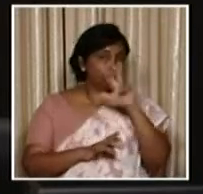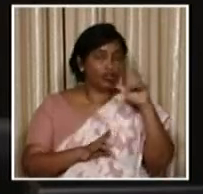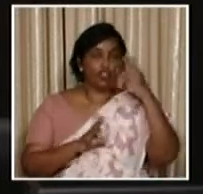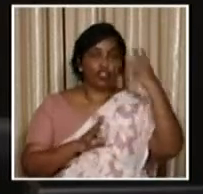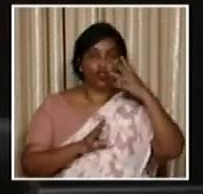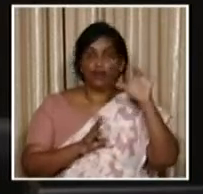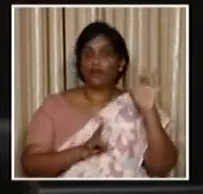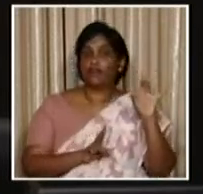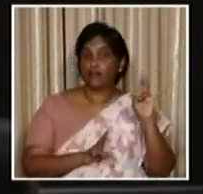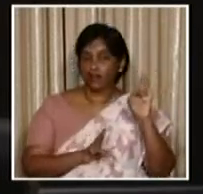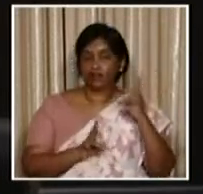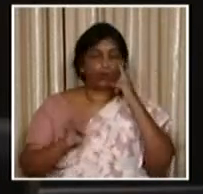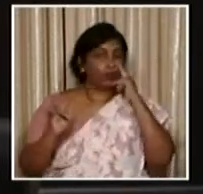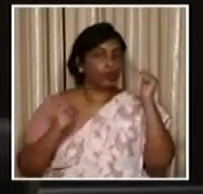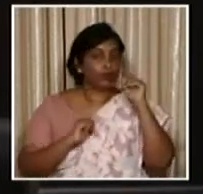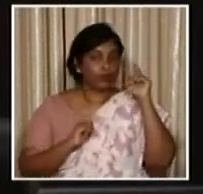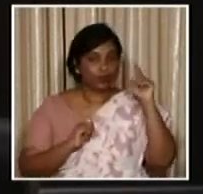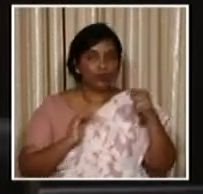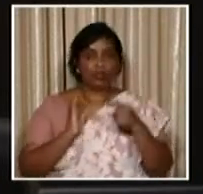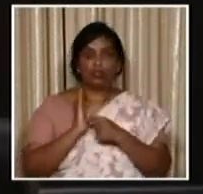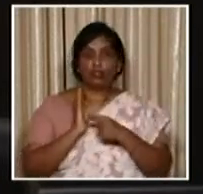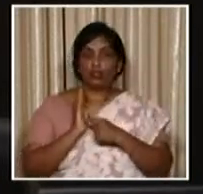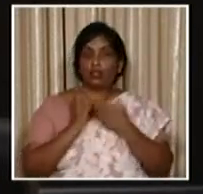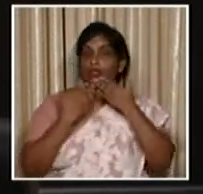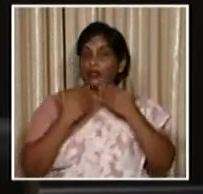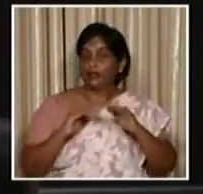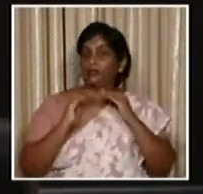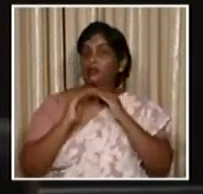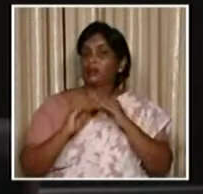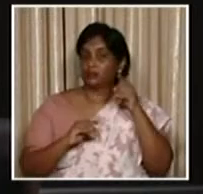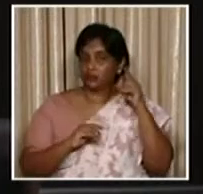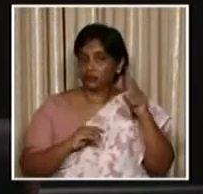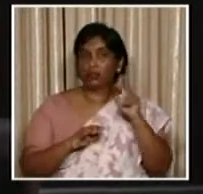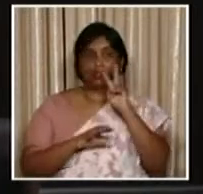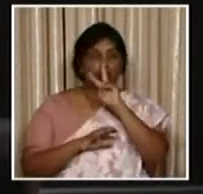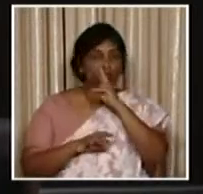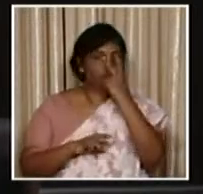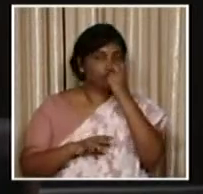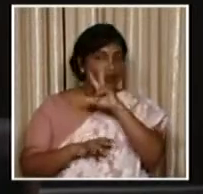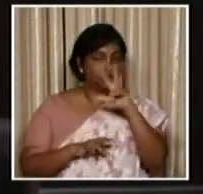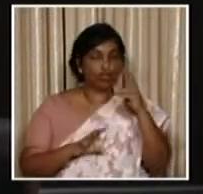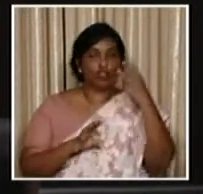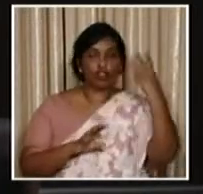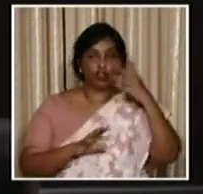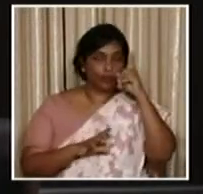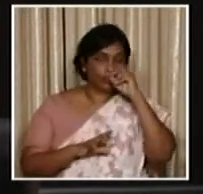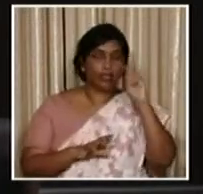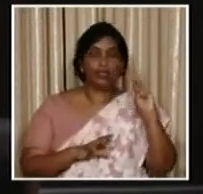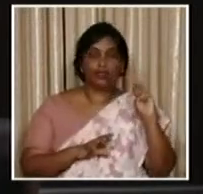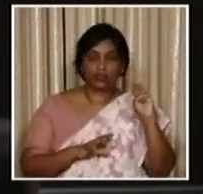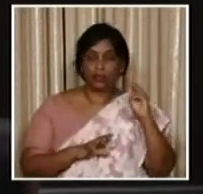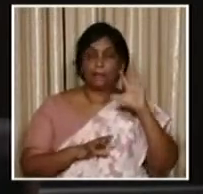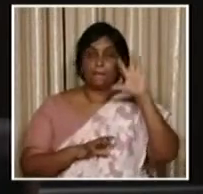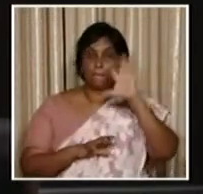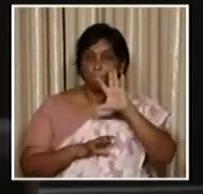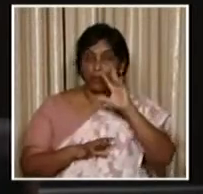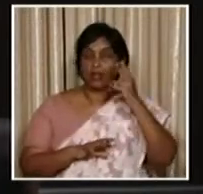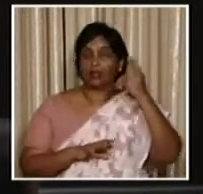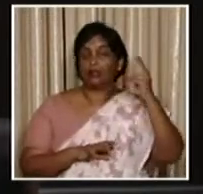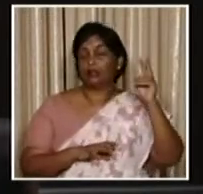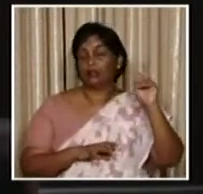25 නුවරඑළියේ තක්ෂිල නිවාඩු නිකේතනය 18 3 වෙනි මාසේ 30 18 5 වෙනි